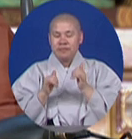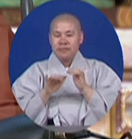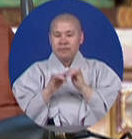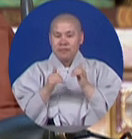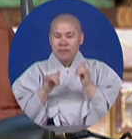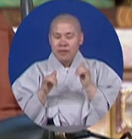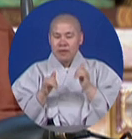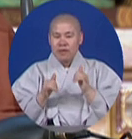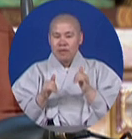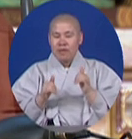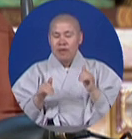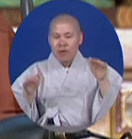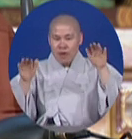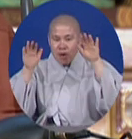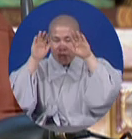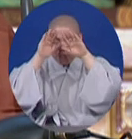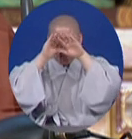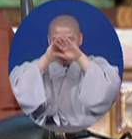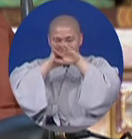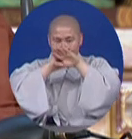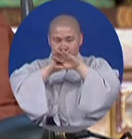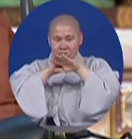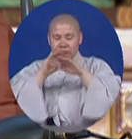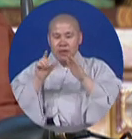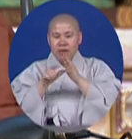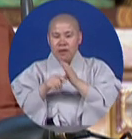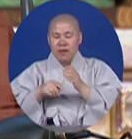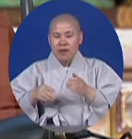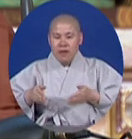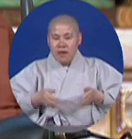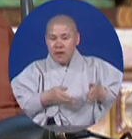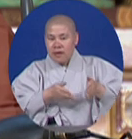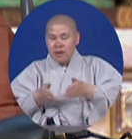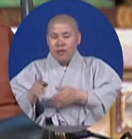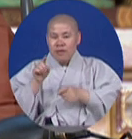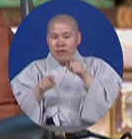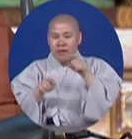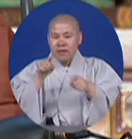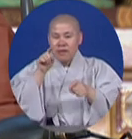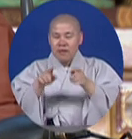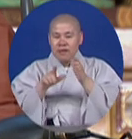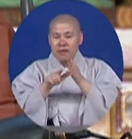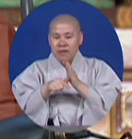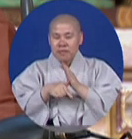오순풀의 한 밤에 어디 오솔길을 걸어가는데